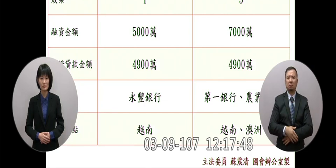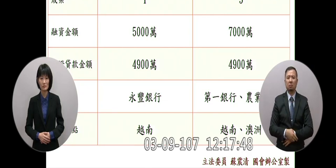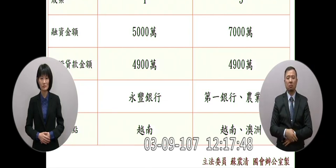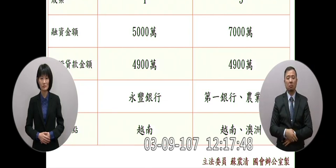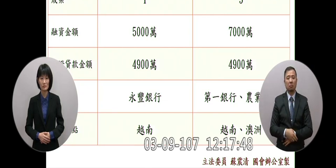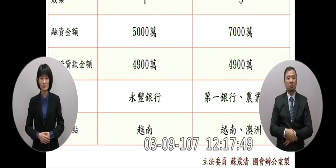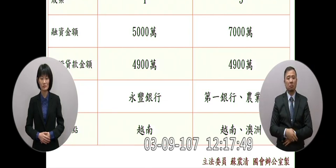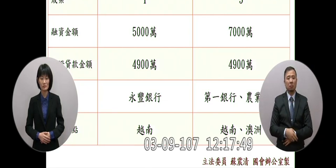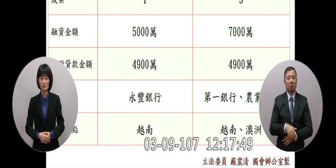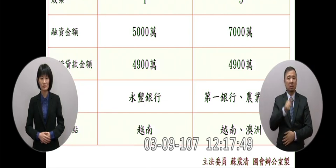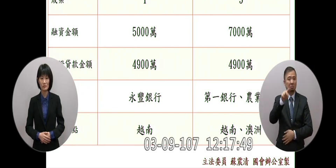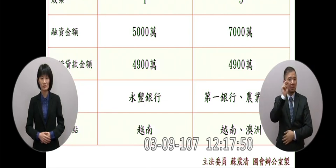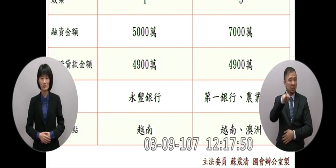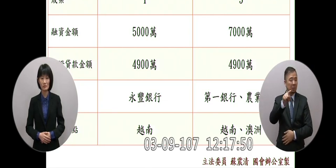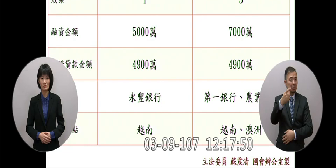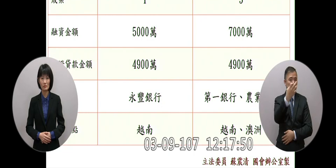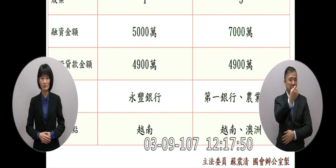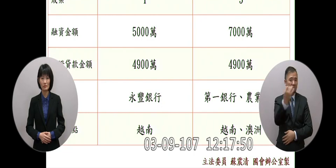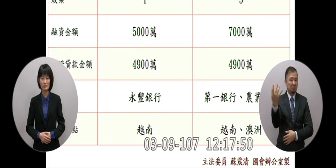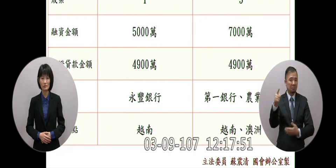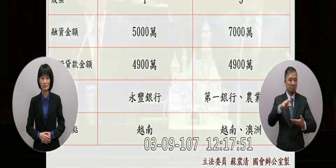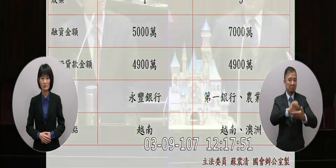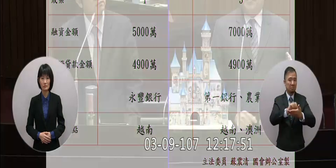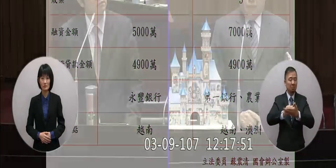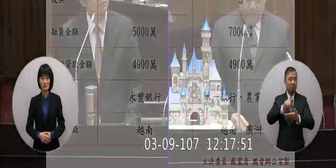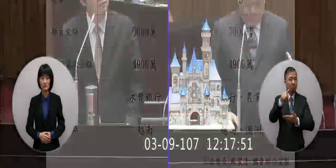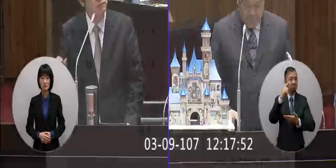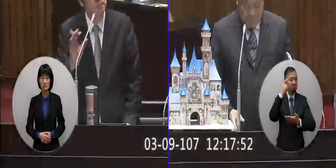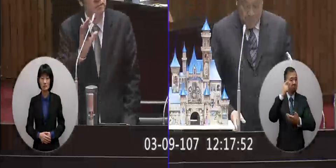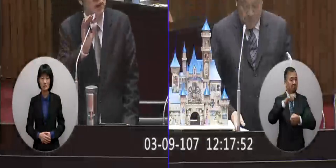院长，你看到这个数字，你感觉有满意无？